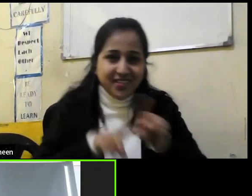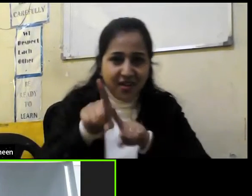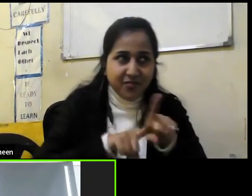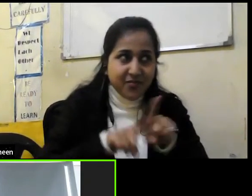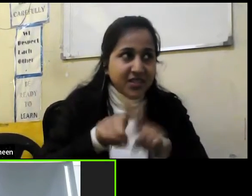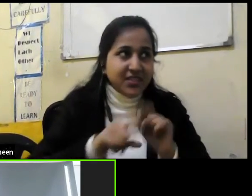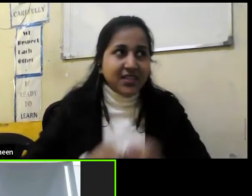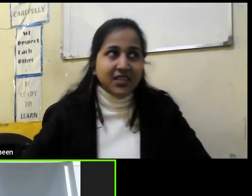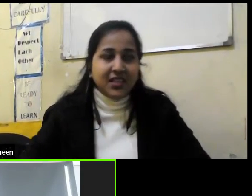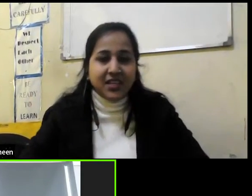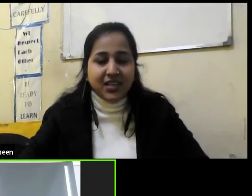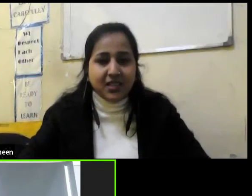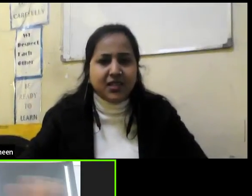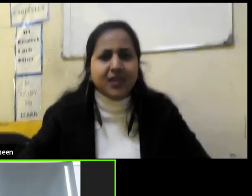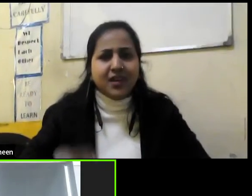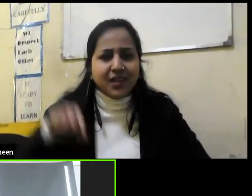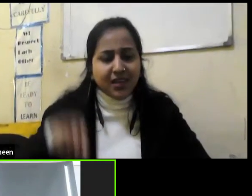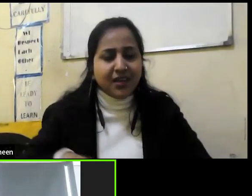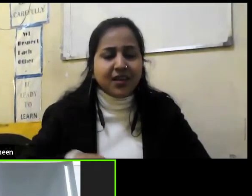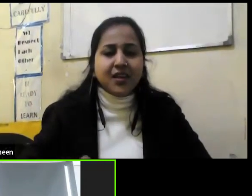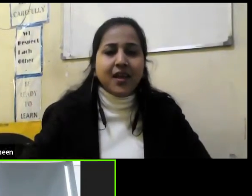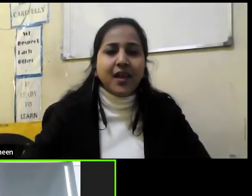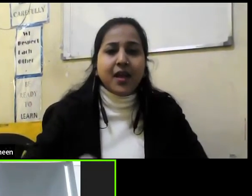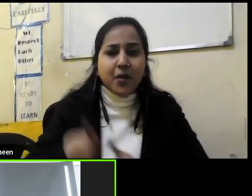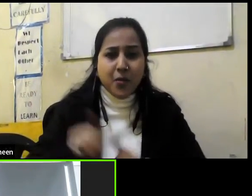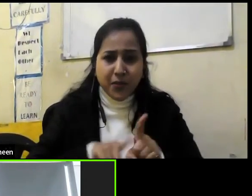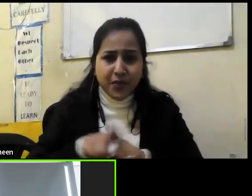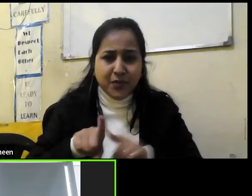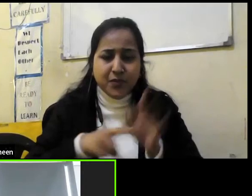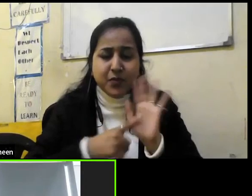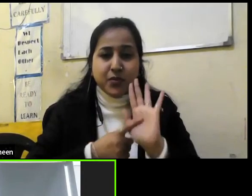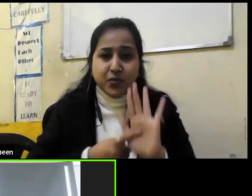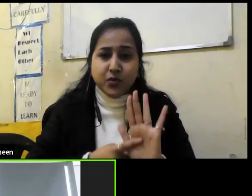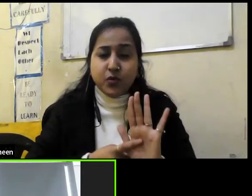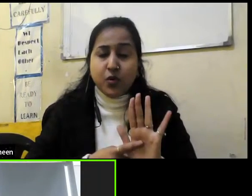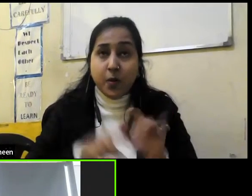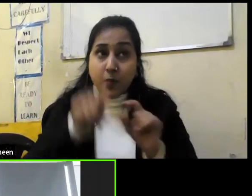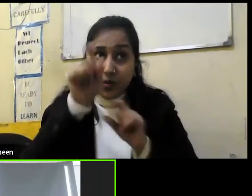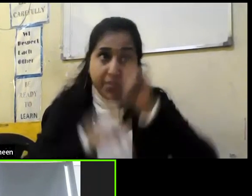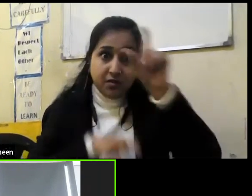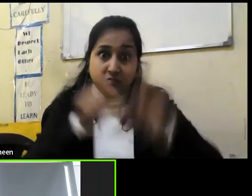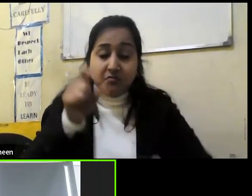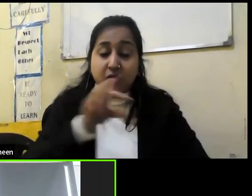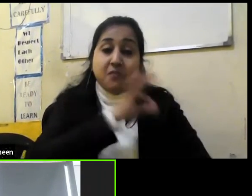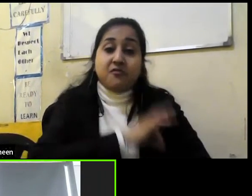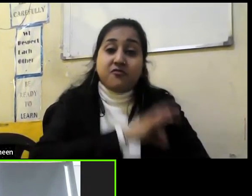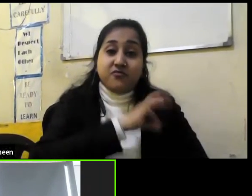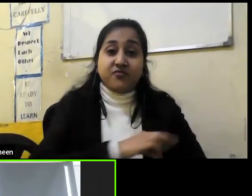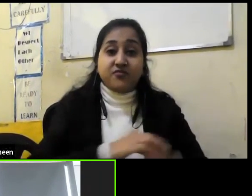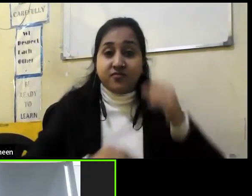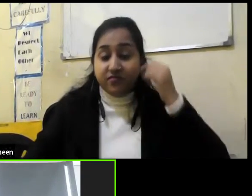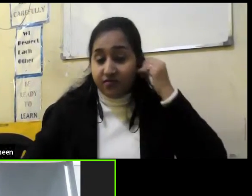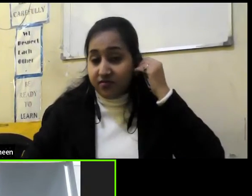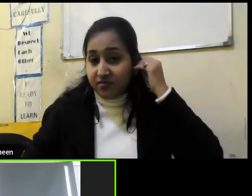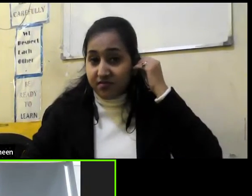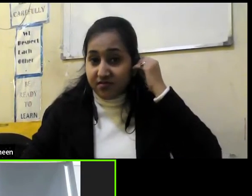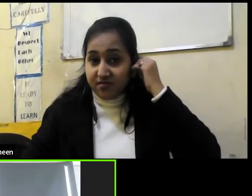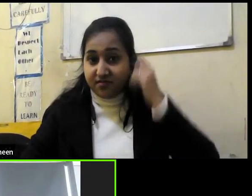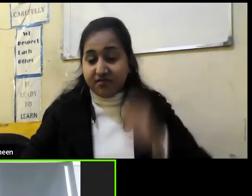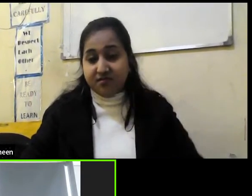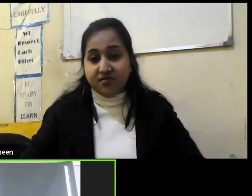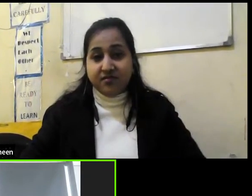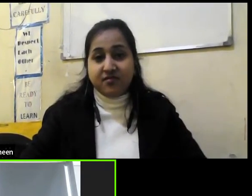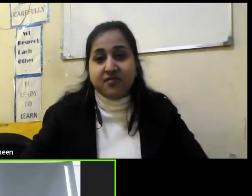जो ऐसे पेटेंट करने से लोगों का फायदा हुआ है, क्योंकि उसकी कॉस्ट कितनी डिसाइड करनी है वो तो एंटरप्रेन्योर के ऊपर